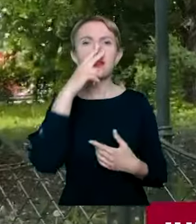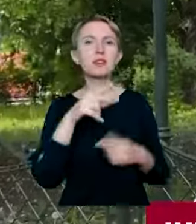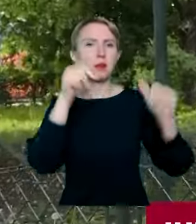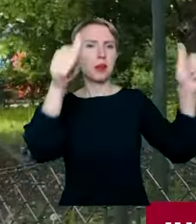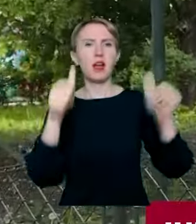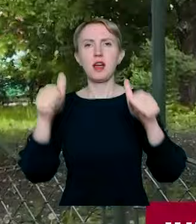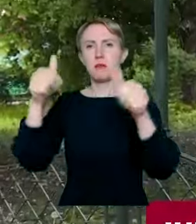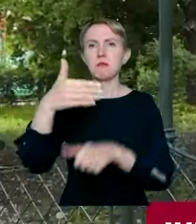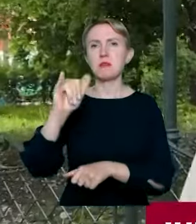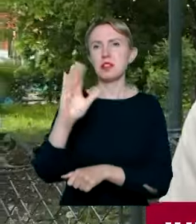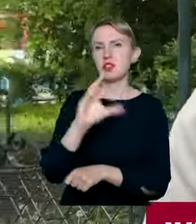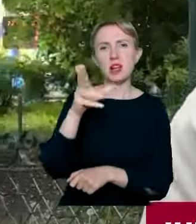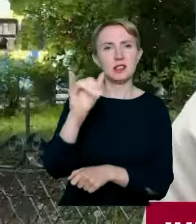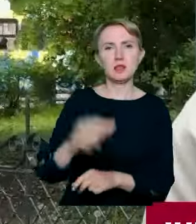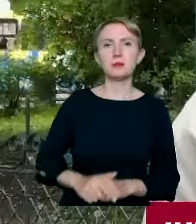z Miszalskim cały czas.